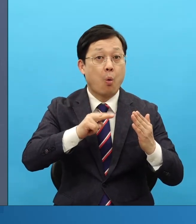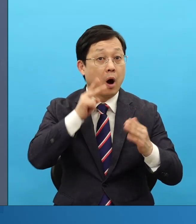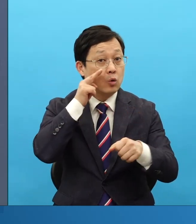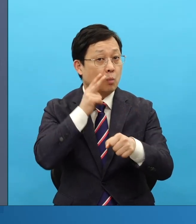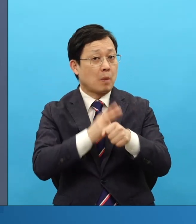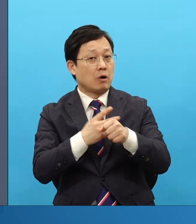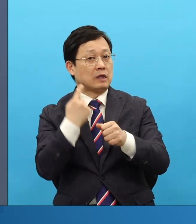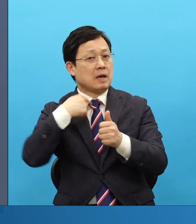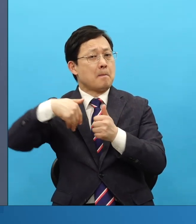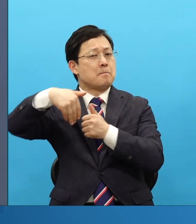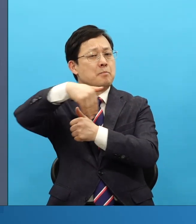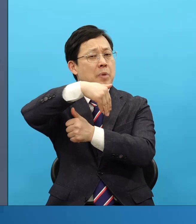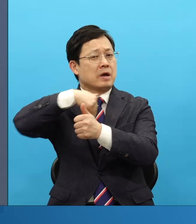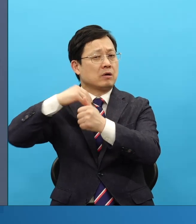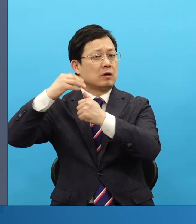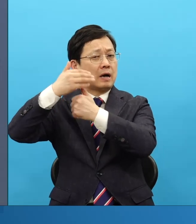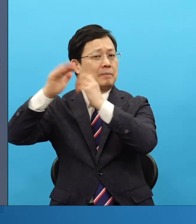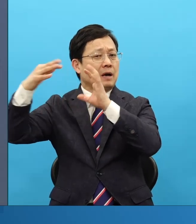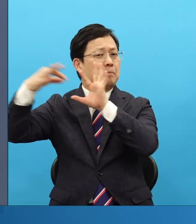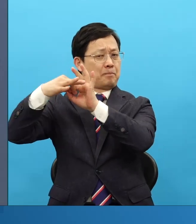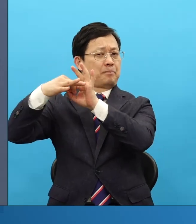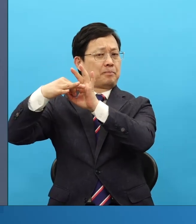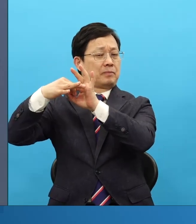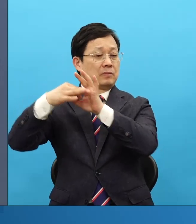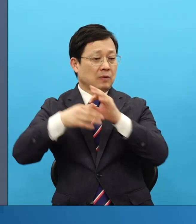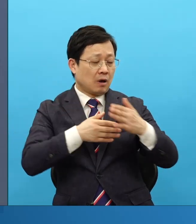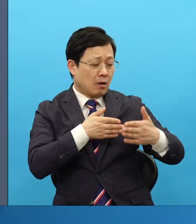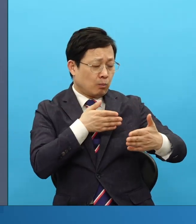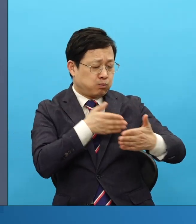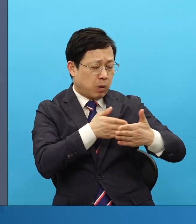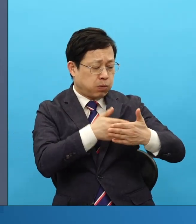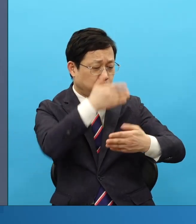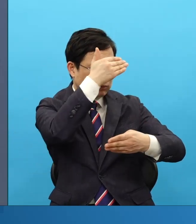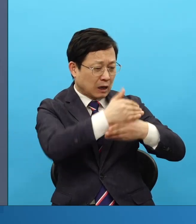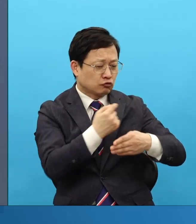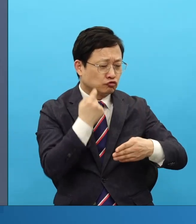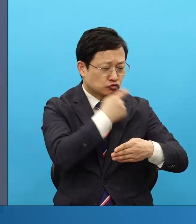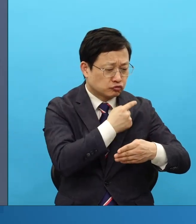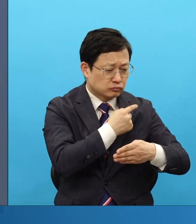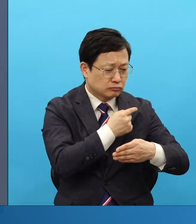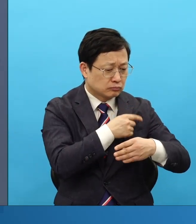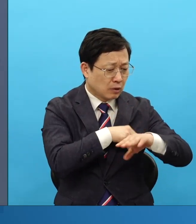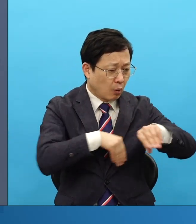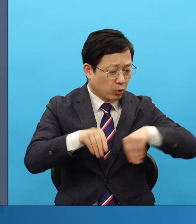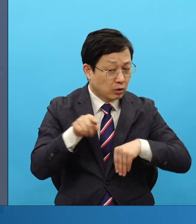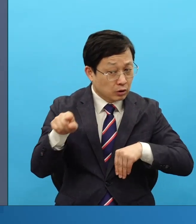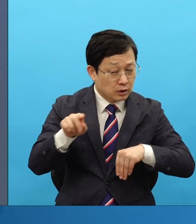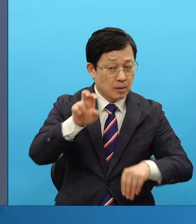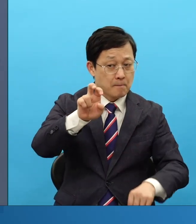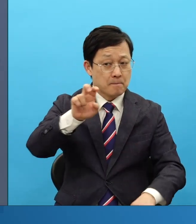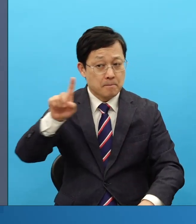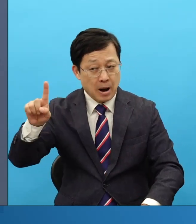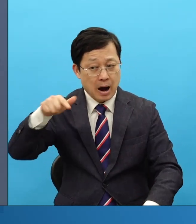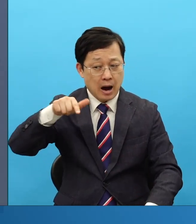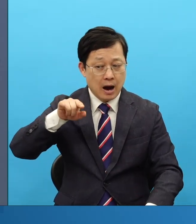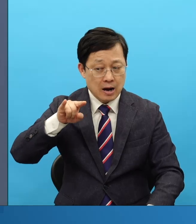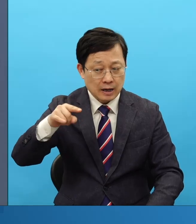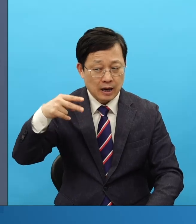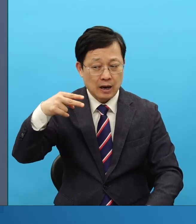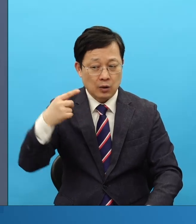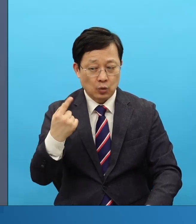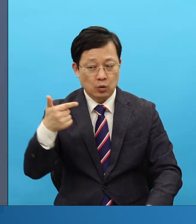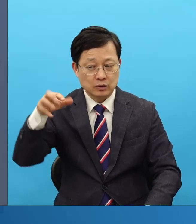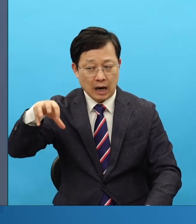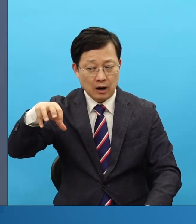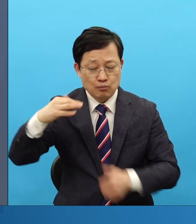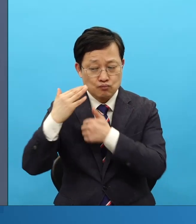of Paul take 문이 place. 닫힌 줄 알았는데 마게도냐로 He thought that the doors were blocked, but it was his guidance to Macedonia. 가자마자 루디아를 만난 겁니다. And then